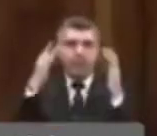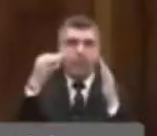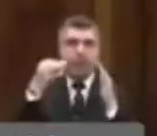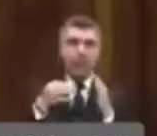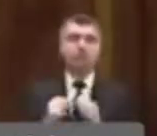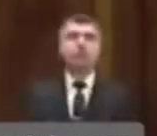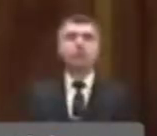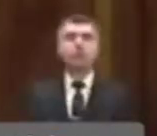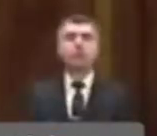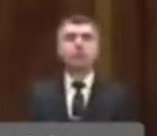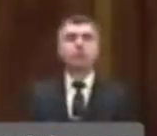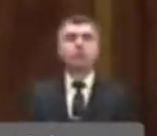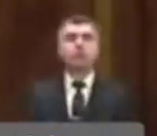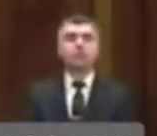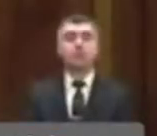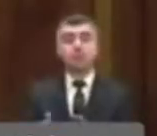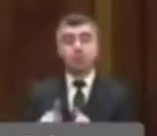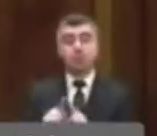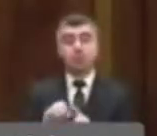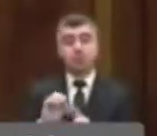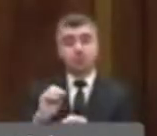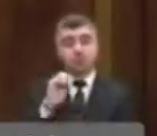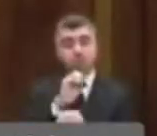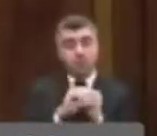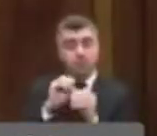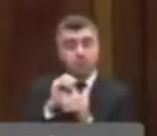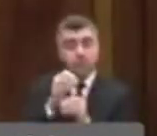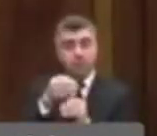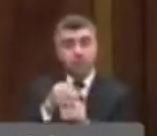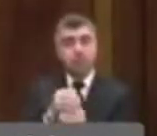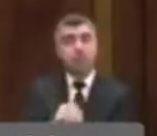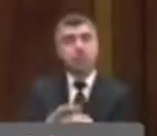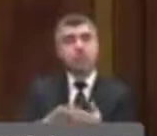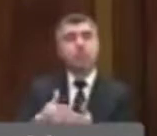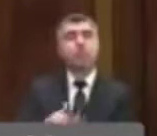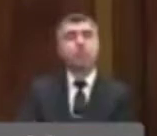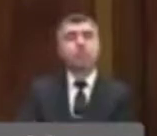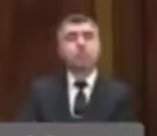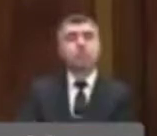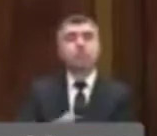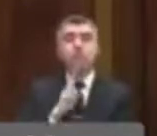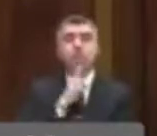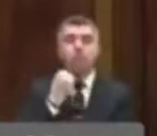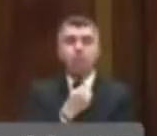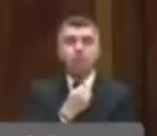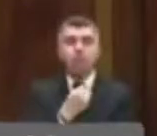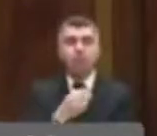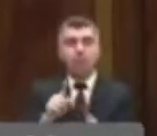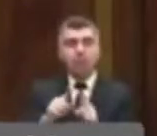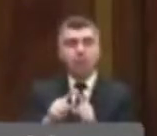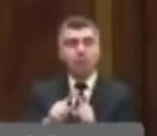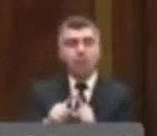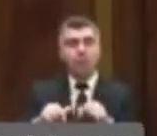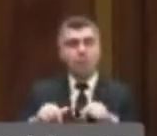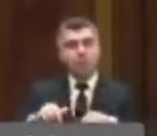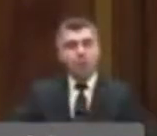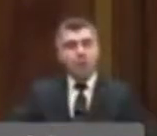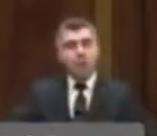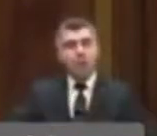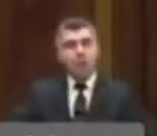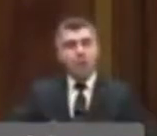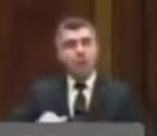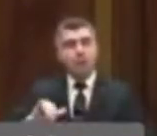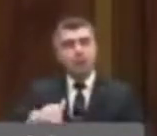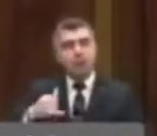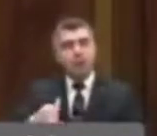ديالنا منين وجدنا الهيكلة، اللي وجدنا الهيكلة ديال الحكومية وفصلنا قطاع الشباب والثقافة على